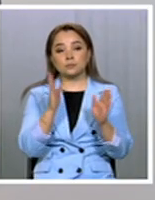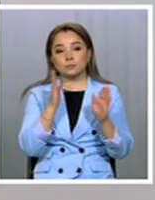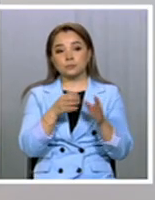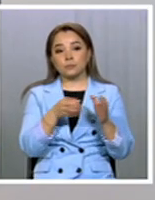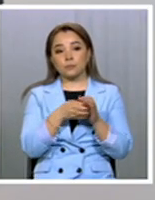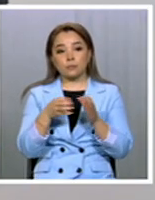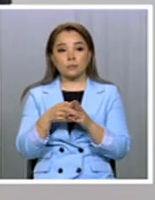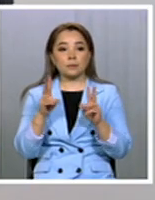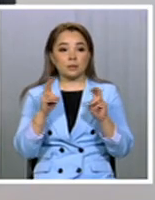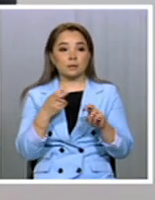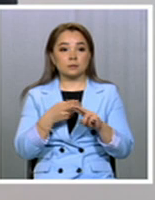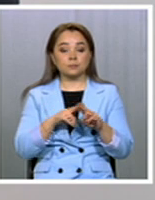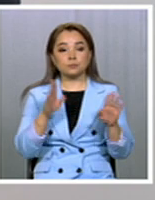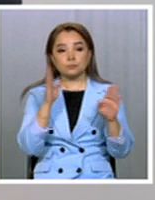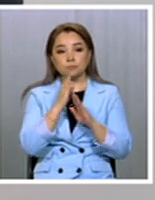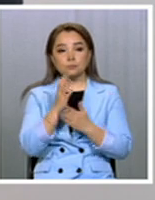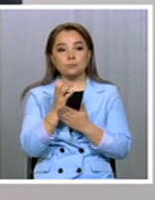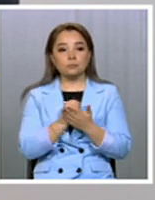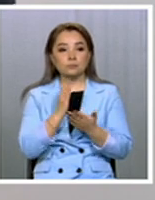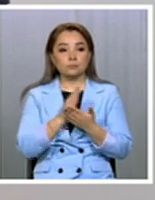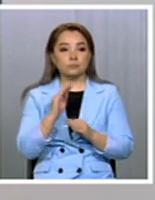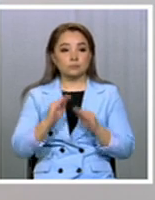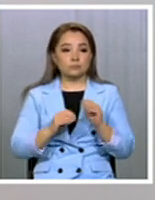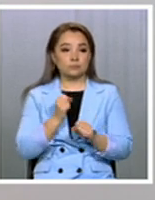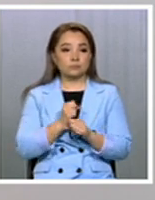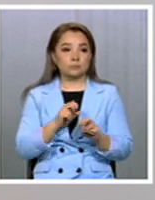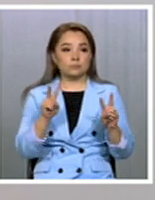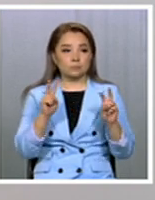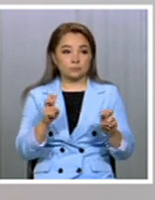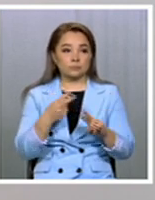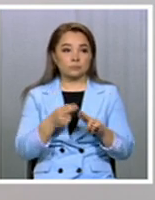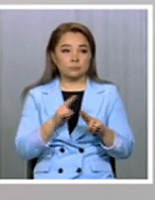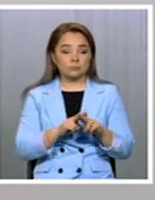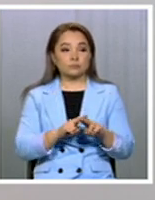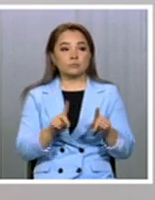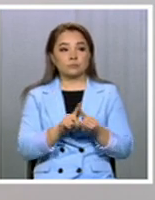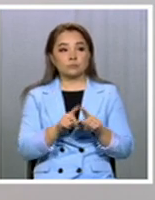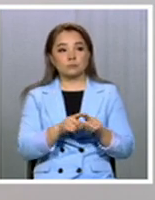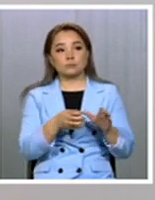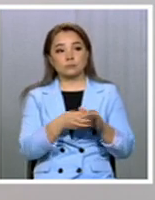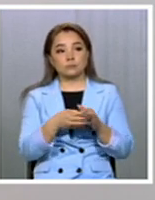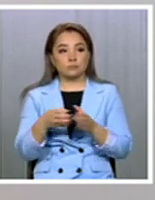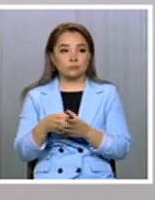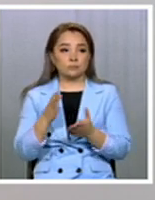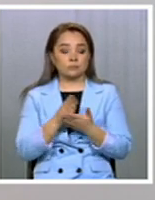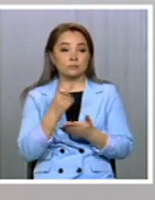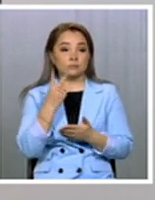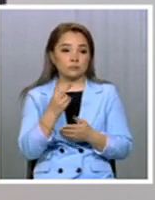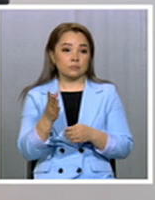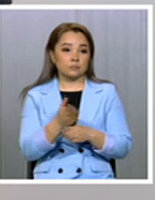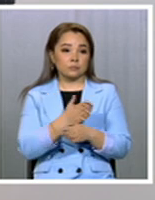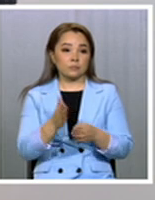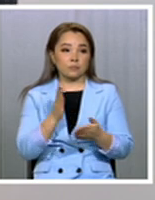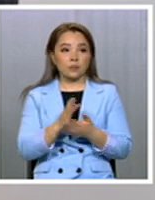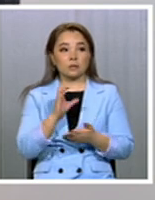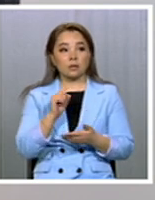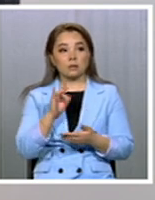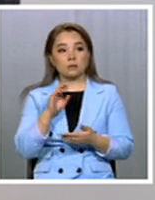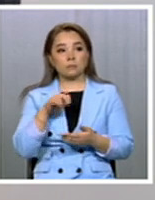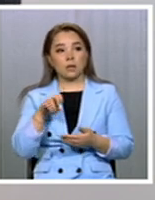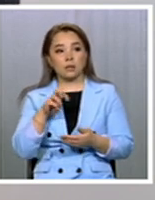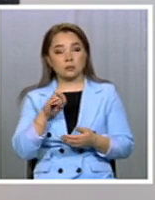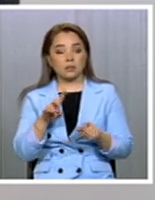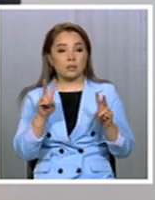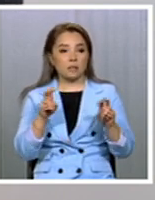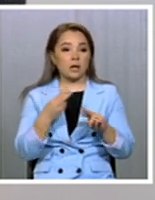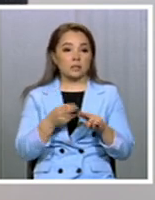келейік. Табиғат ресурстары сарқылатын табиғат ресурстары және сарқылмайтын табиғат ресурстары деп екке бөлінеді. Сарқылмайтын табиғат